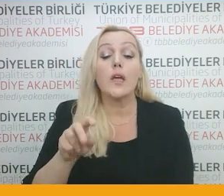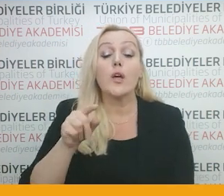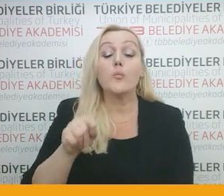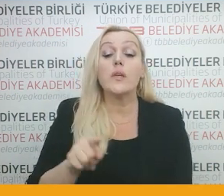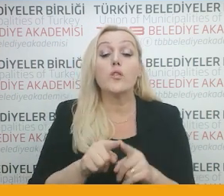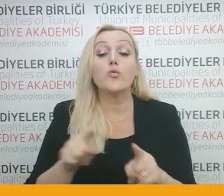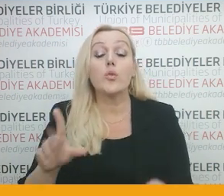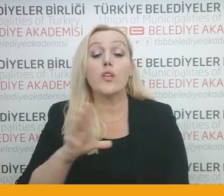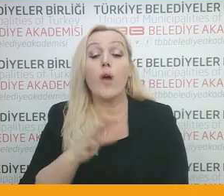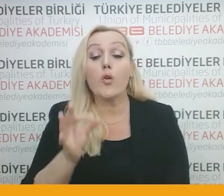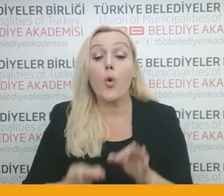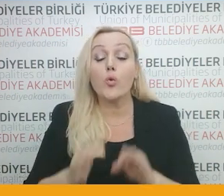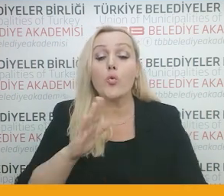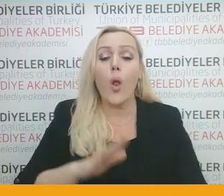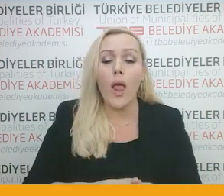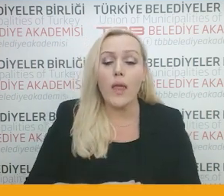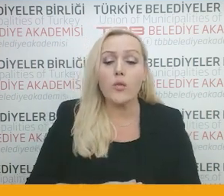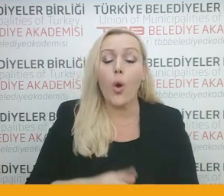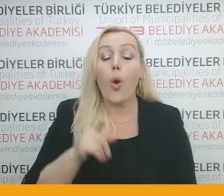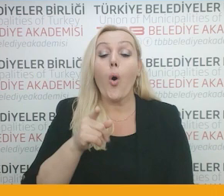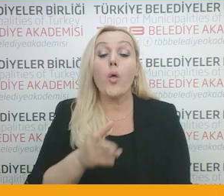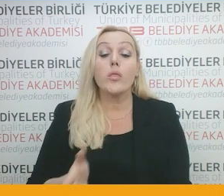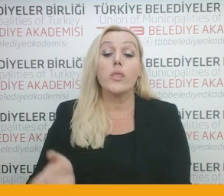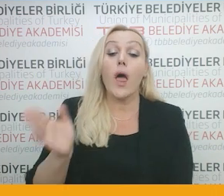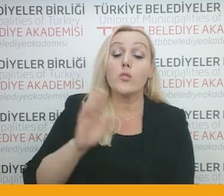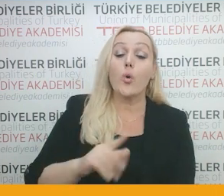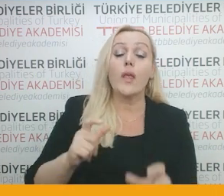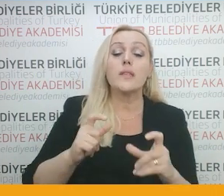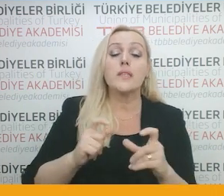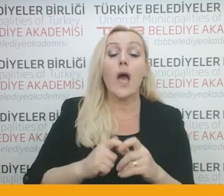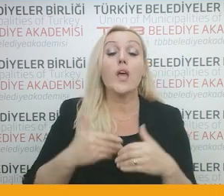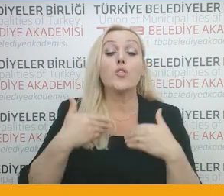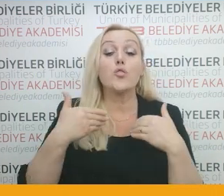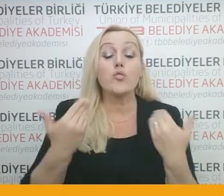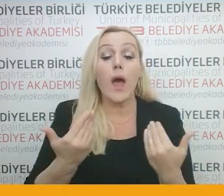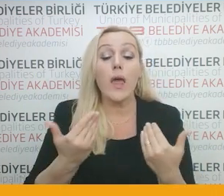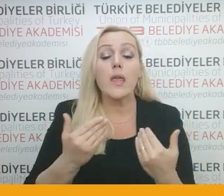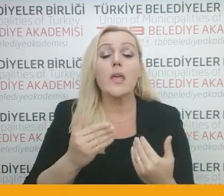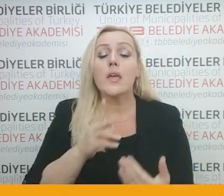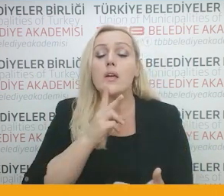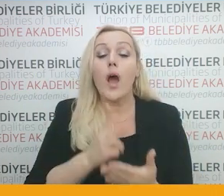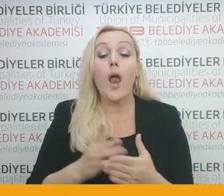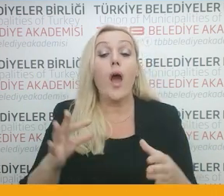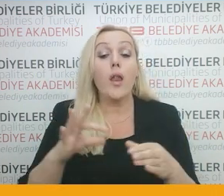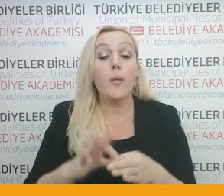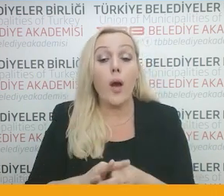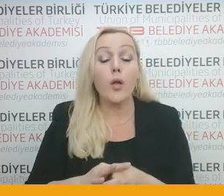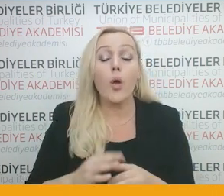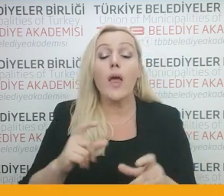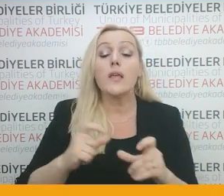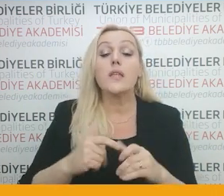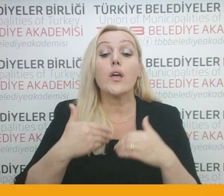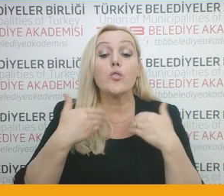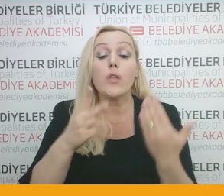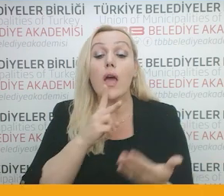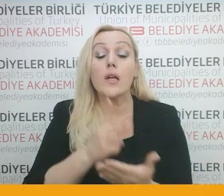süreç var arkadaşlar. Önce kontrol ediliyor, denetimden geçiyor, inceleniyor. Sayıştay tarafından kesin hükme bağlanıyor. Sayıştay kesin hükme bağladıktan